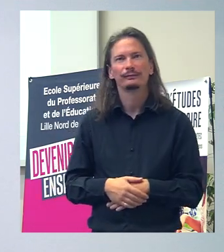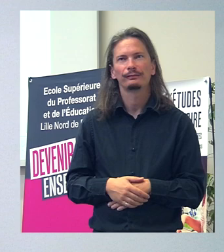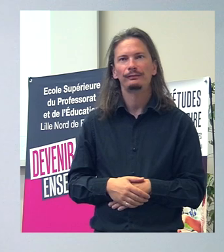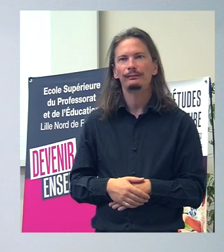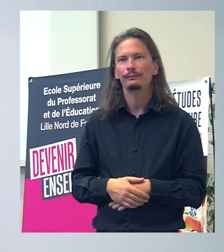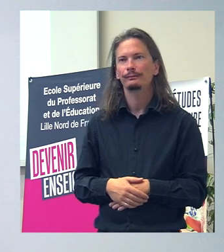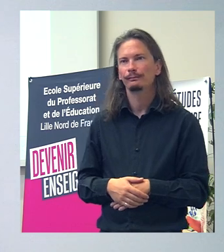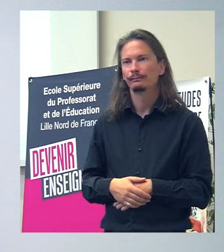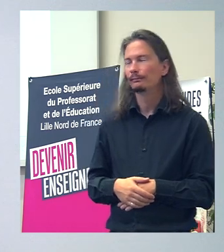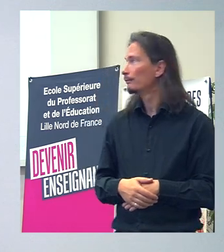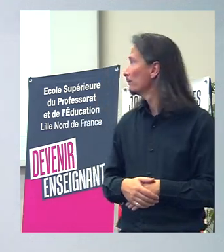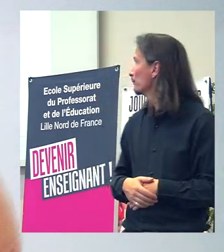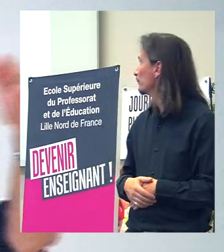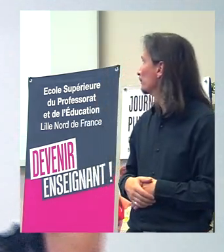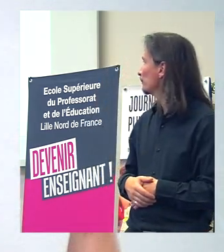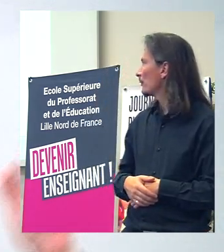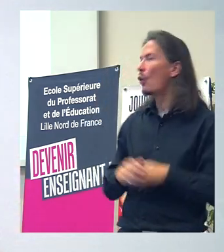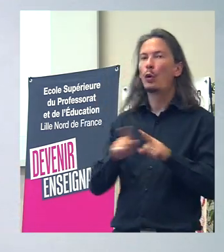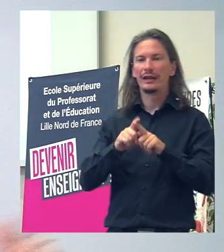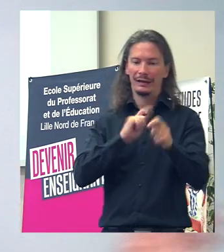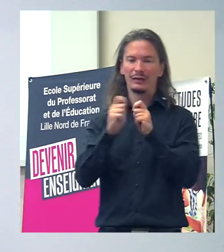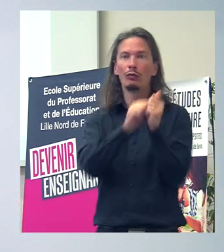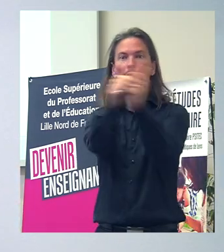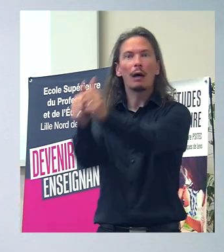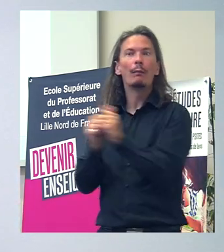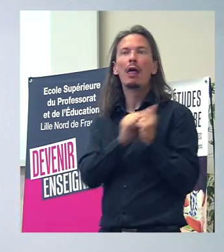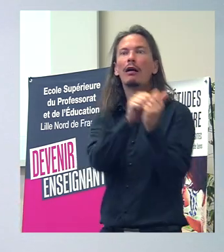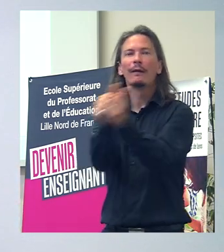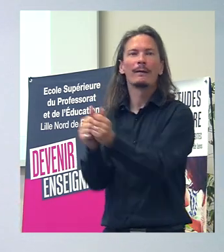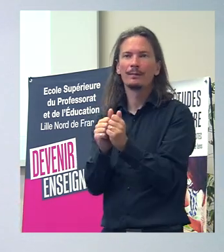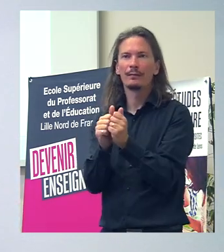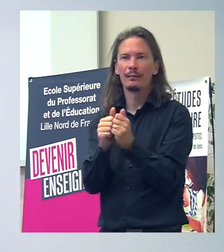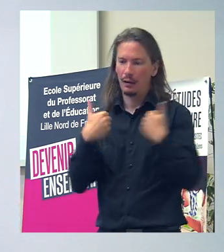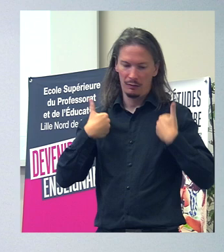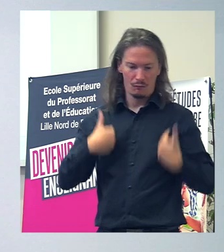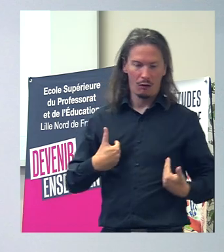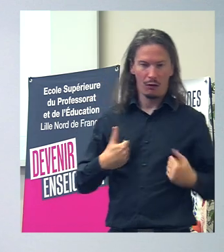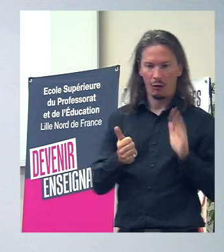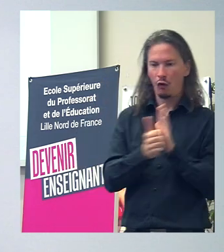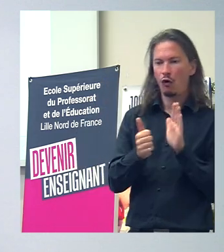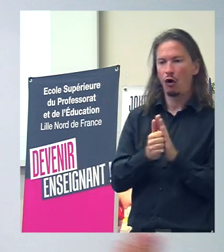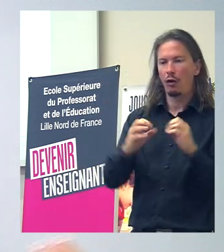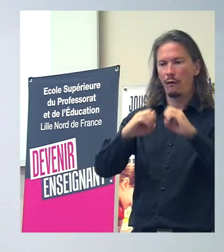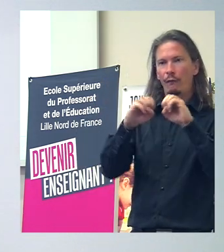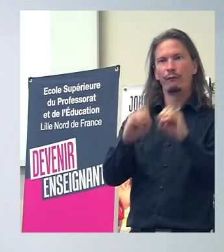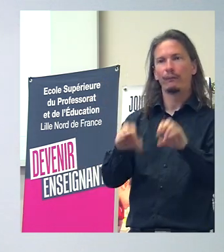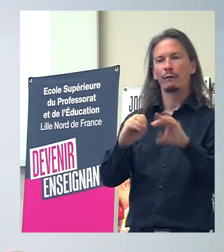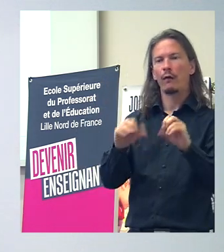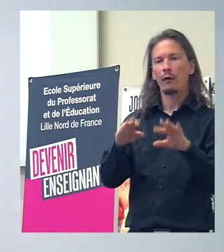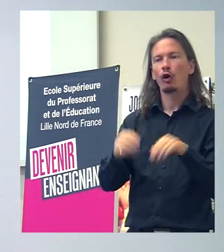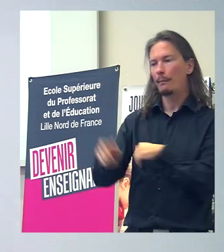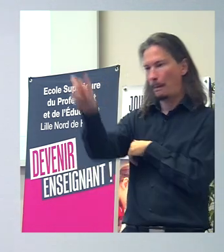Deux, on a discuté ensemble. Or, on est là pour former au lien entre l'individu et le